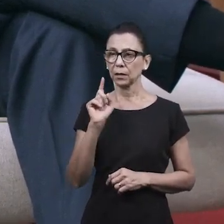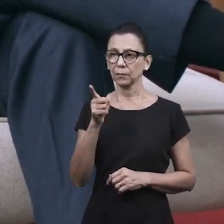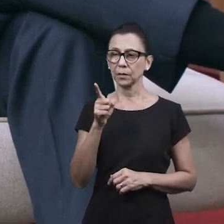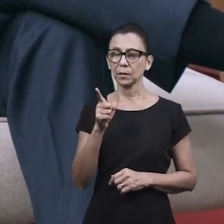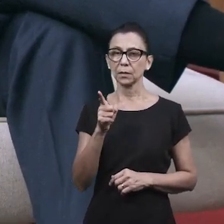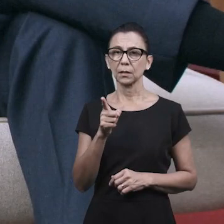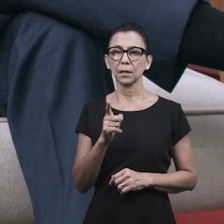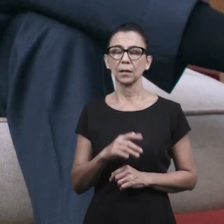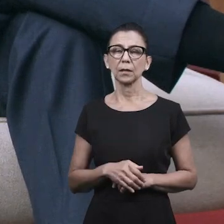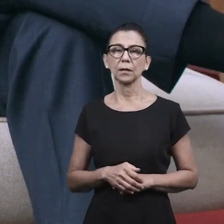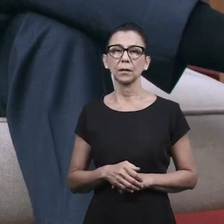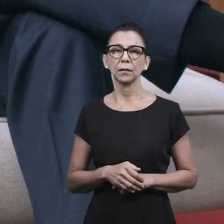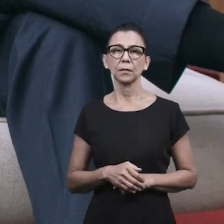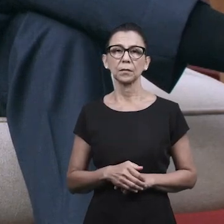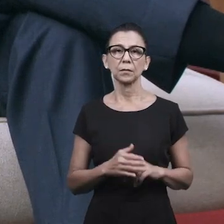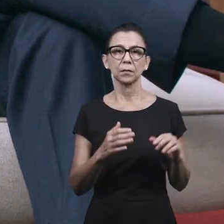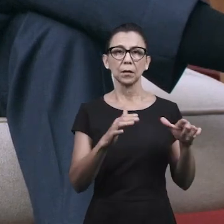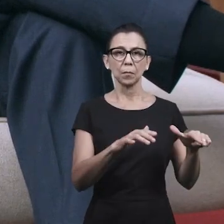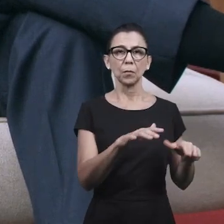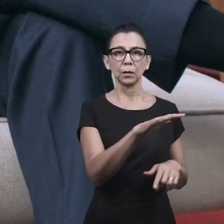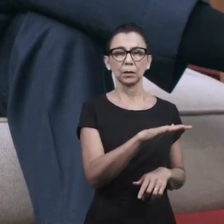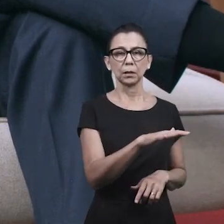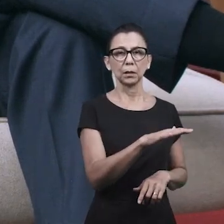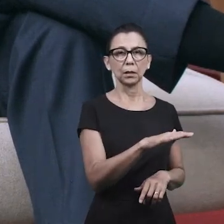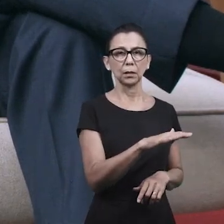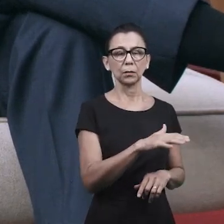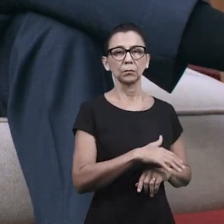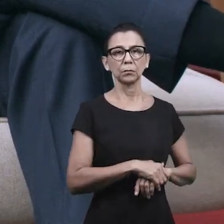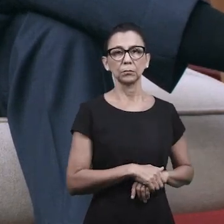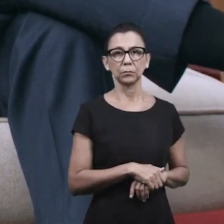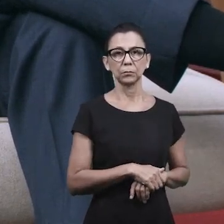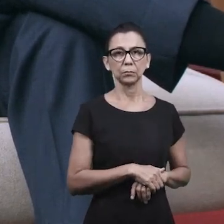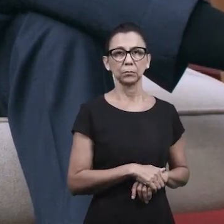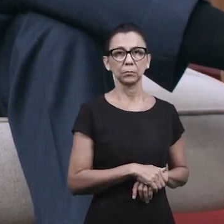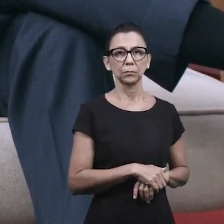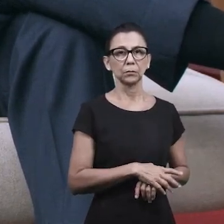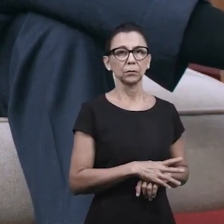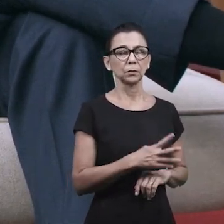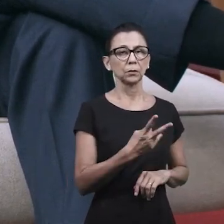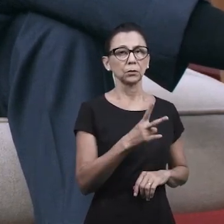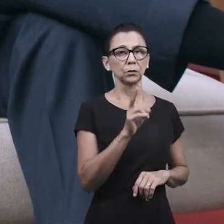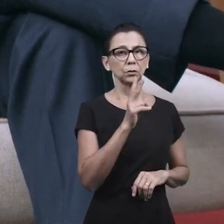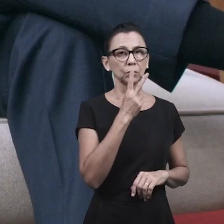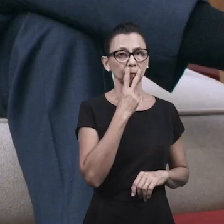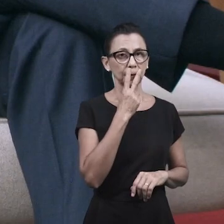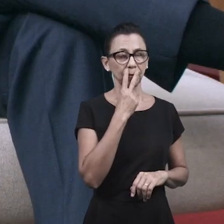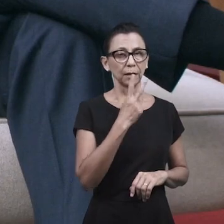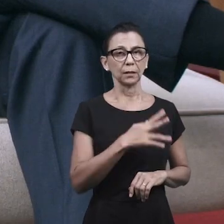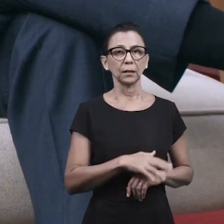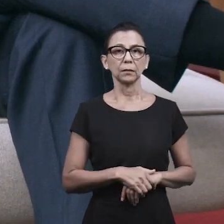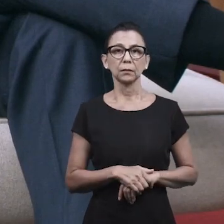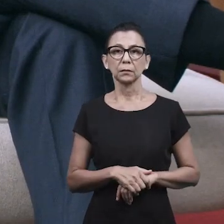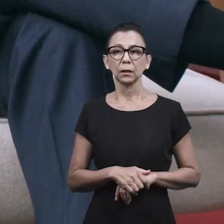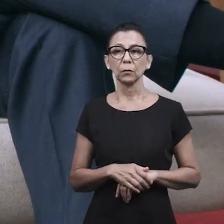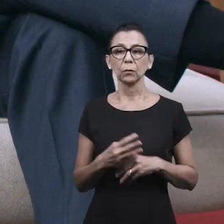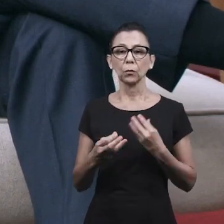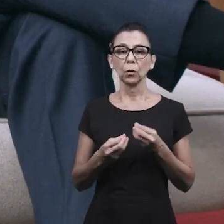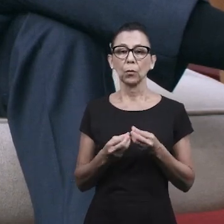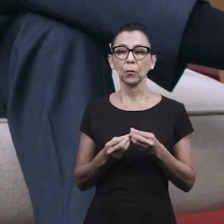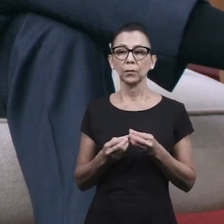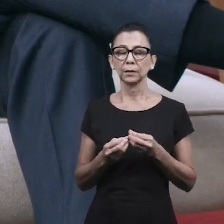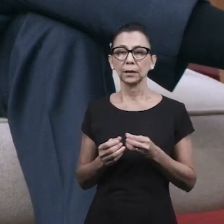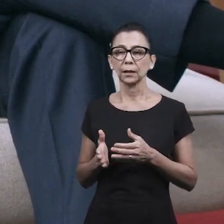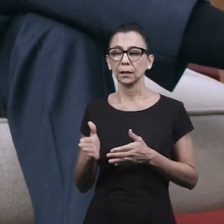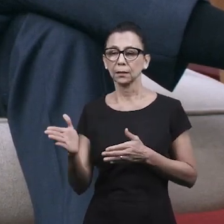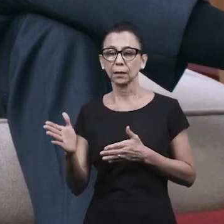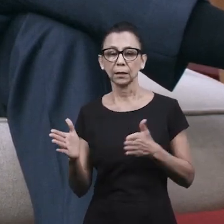vais arriver à Vitoria sans marcher dans le chemin? Non. Donc, le chemin pour l'éternité est Jésus.